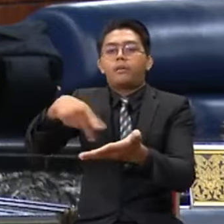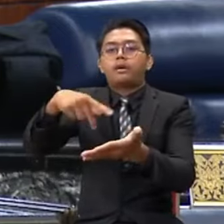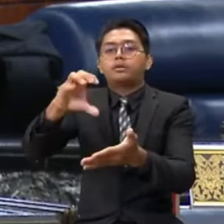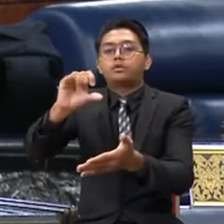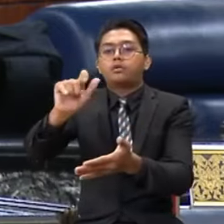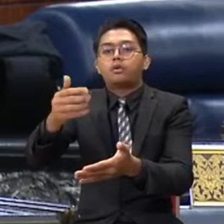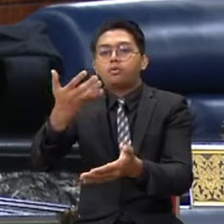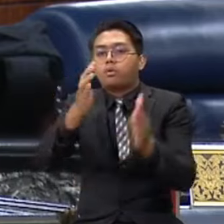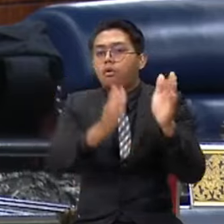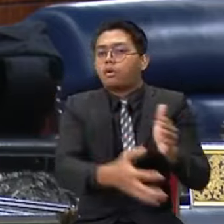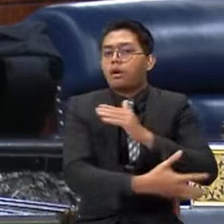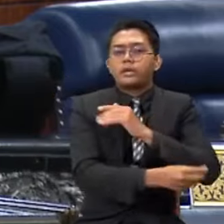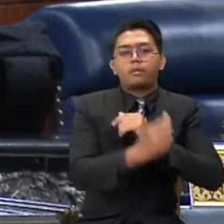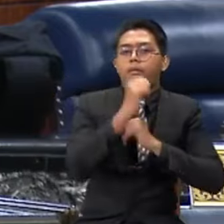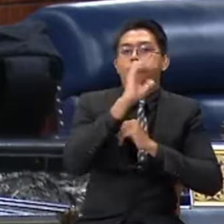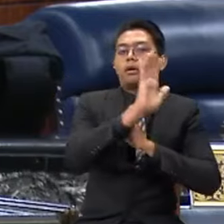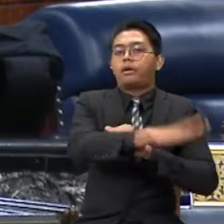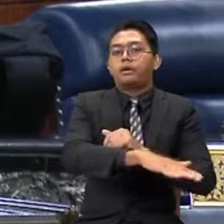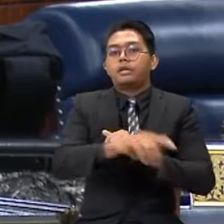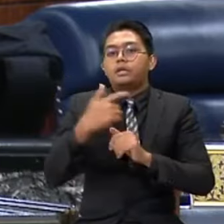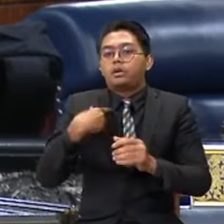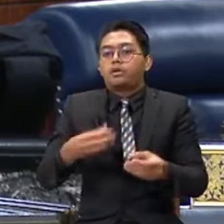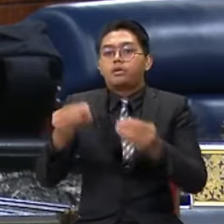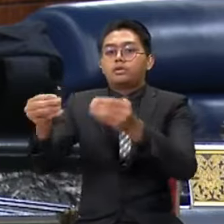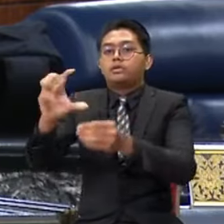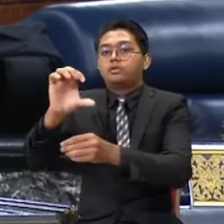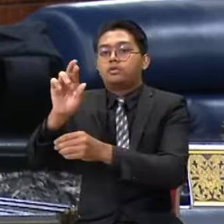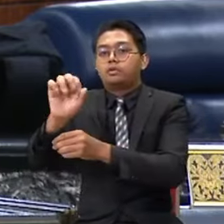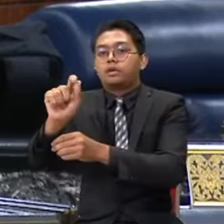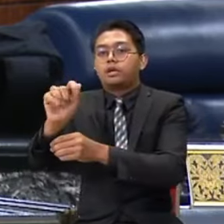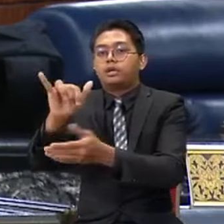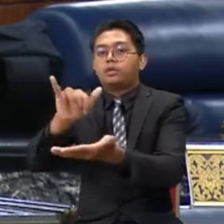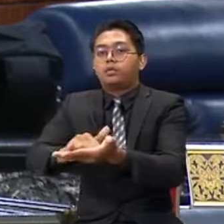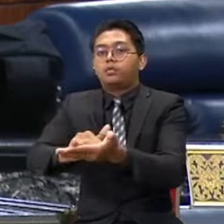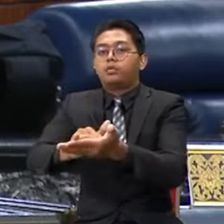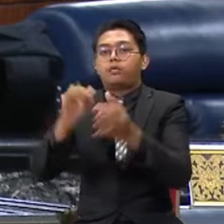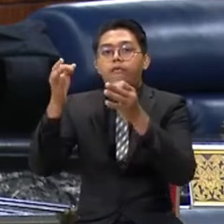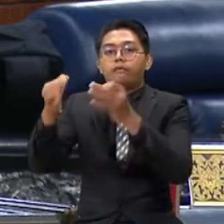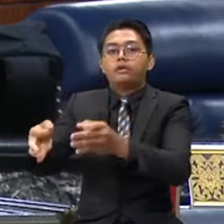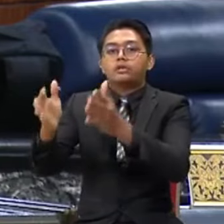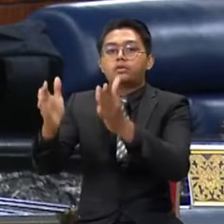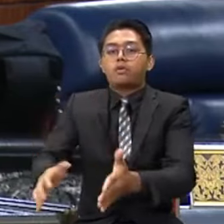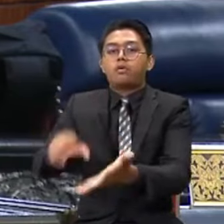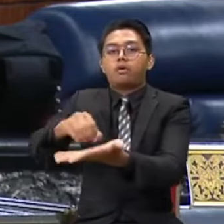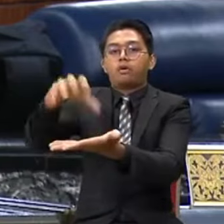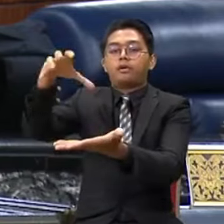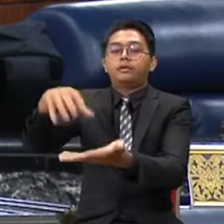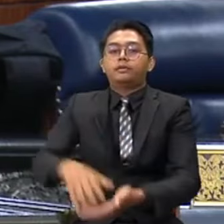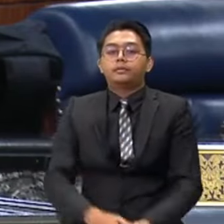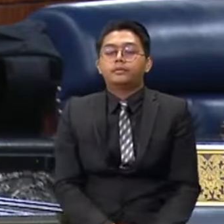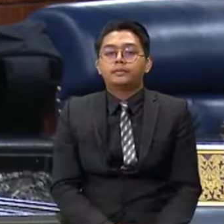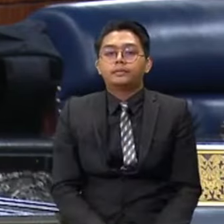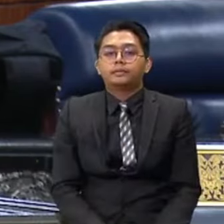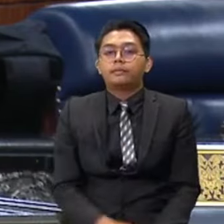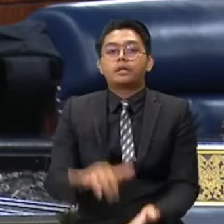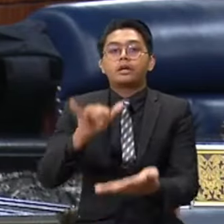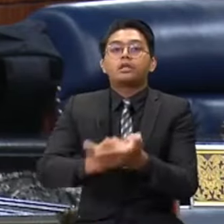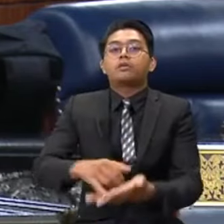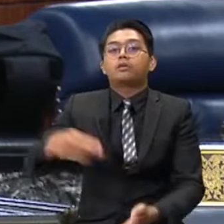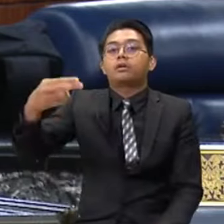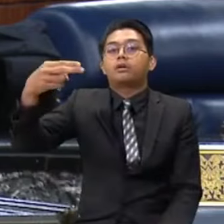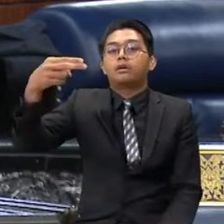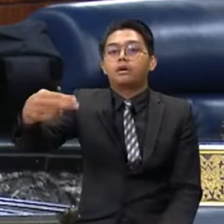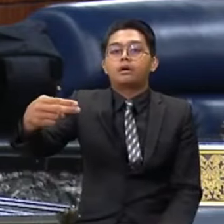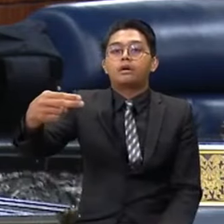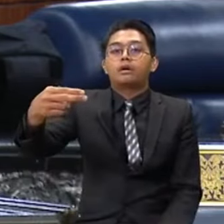barisan pembangkan nak beli perabut dari Itali itu kena cukaias pemakan nak beli handbag itu kaian